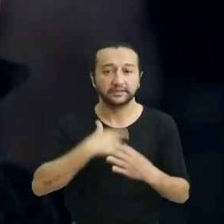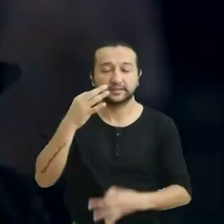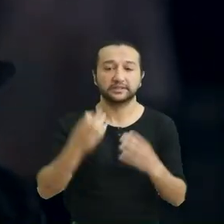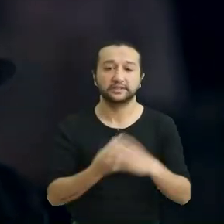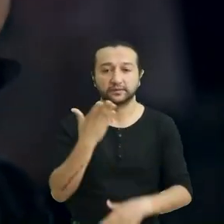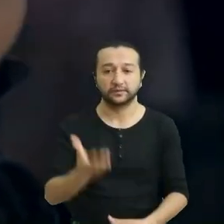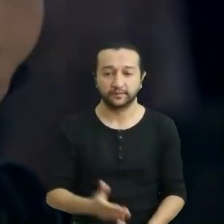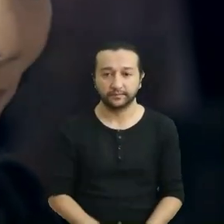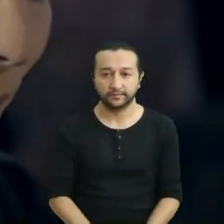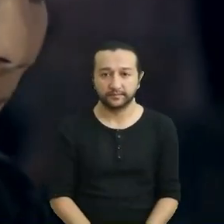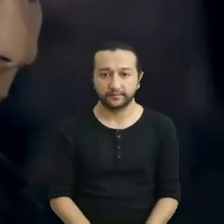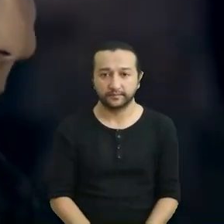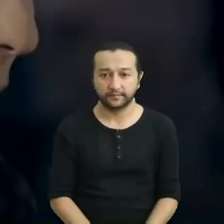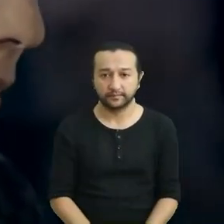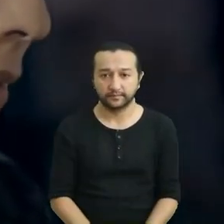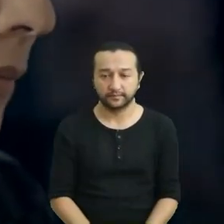aptallaşıyorum.